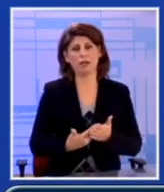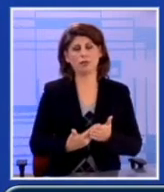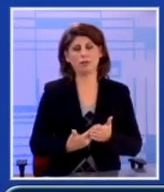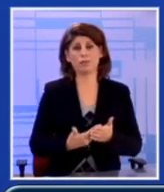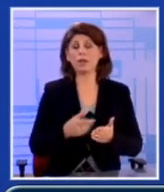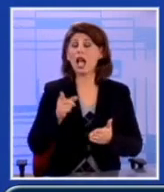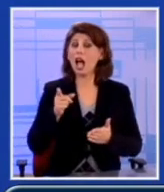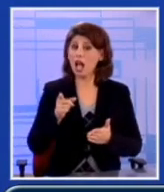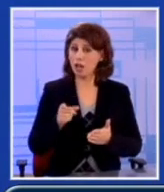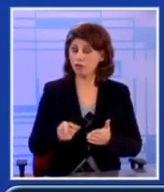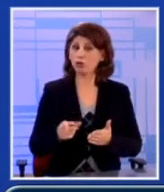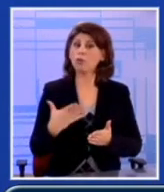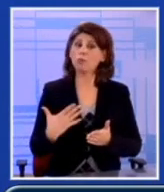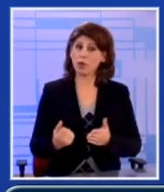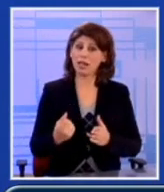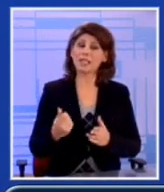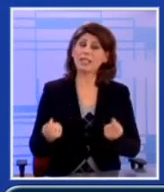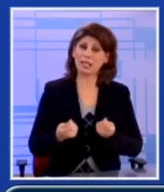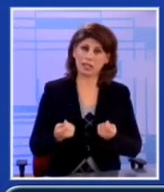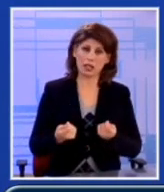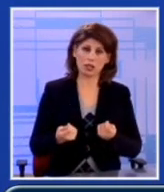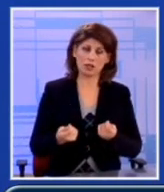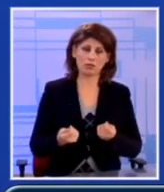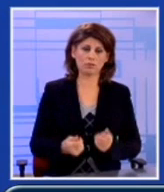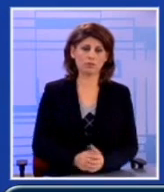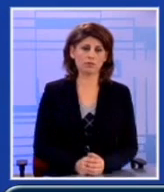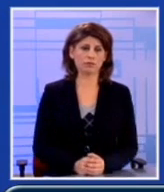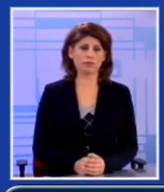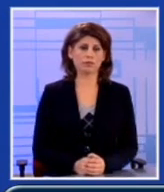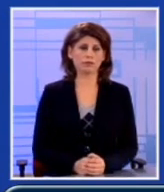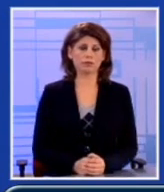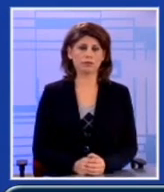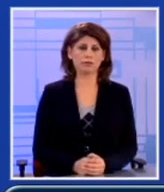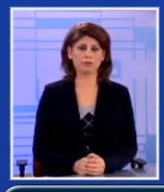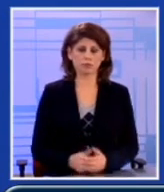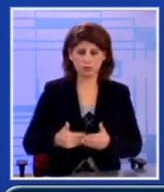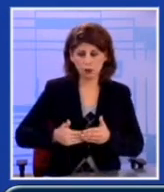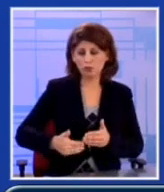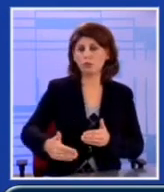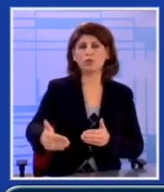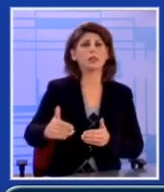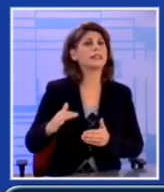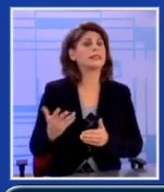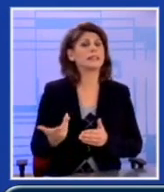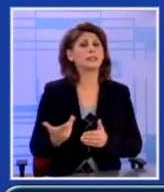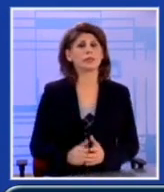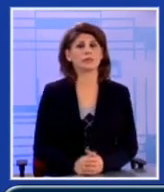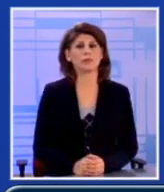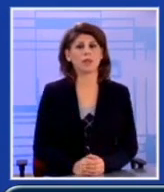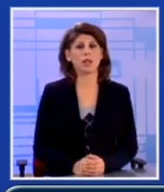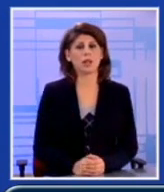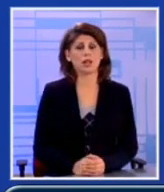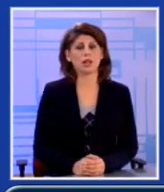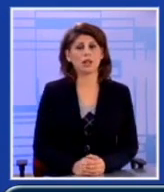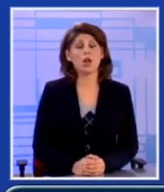Εκείνο το οποίο έχει συμβεί στην τρέχουσα περίοδο είναι ότι για όλες